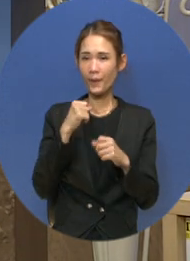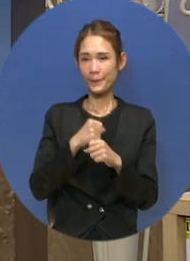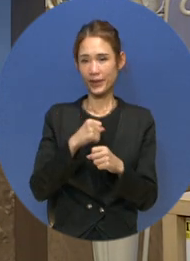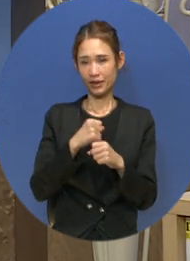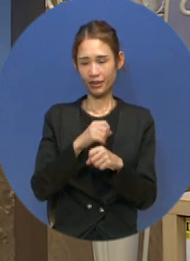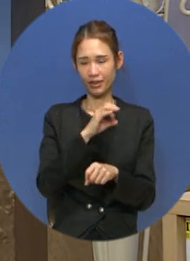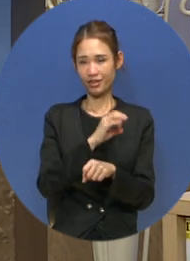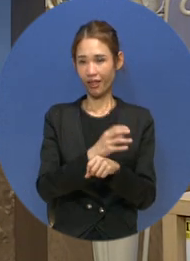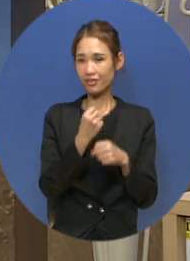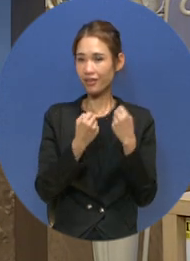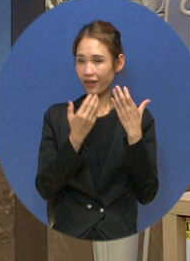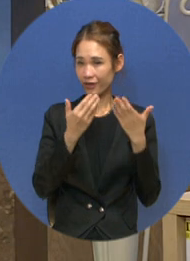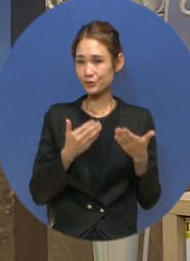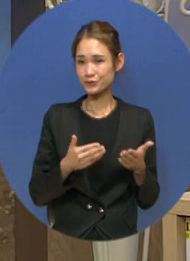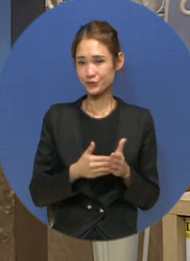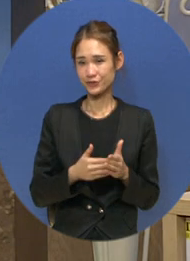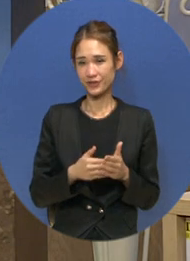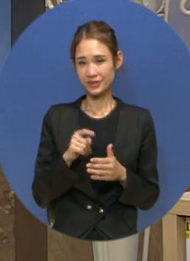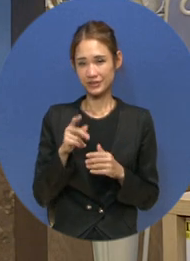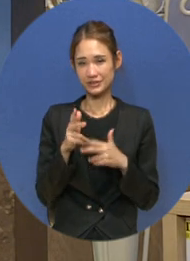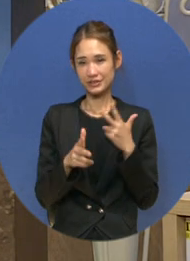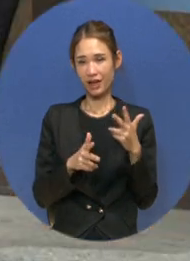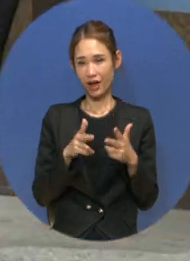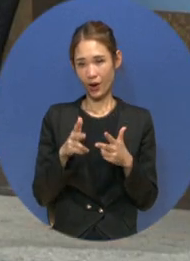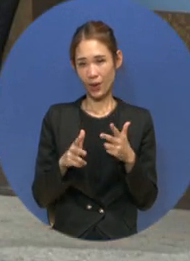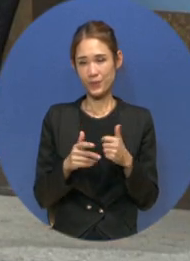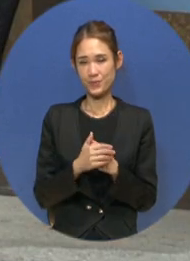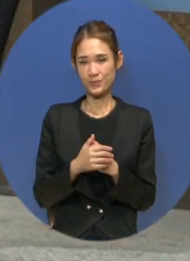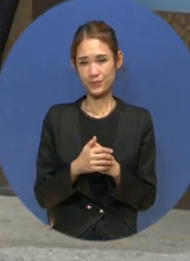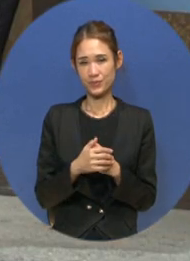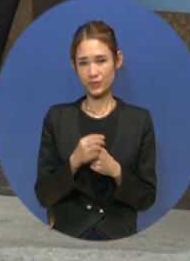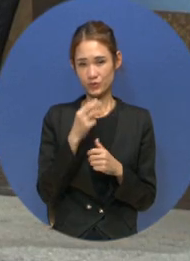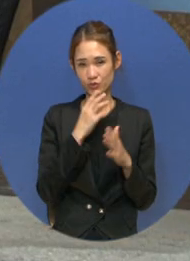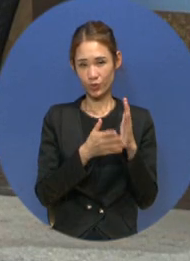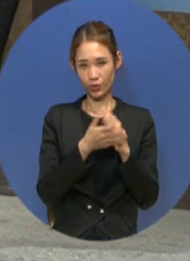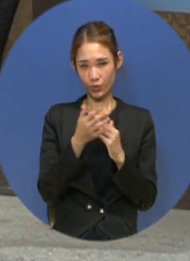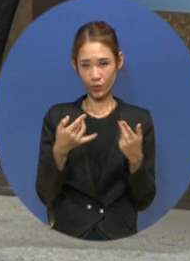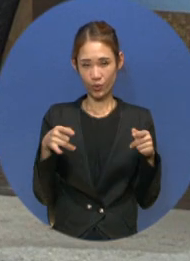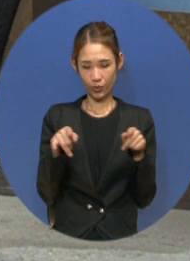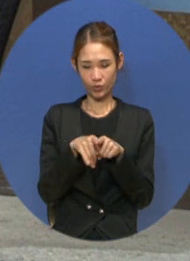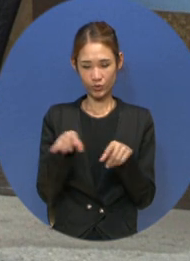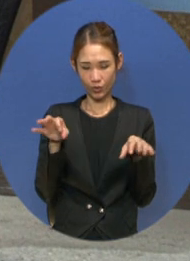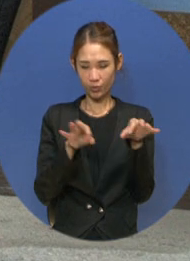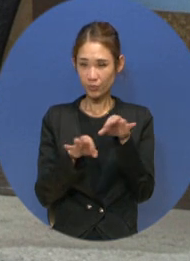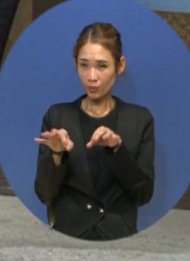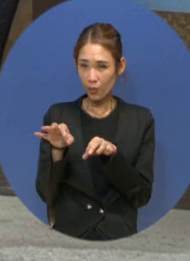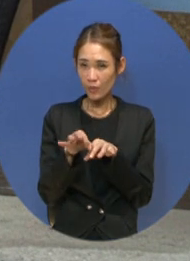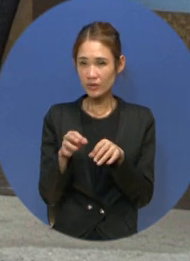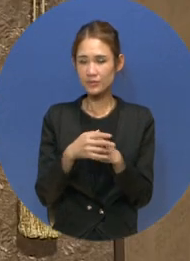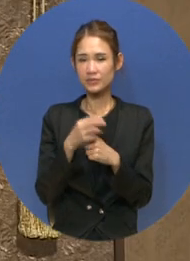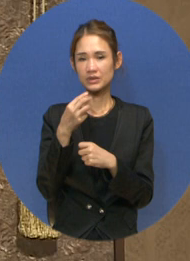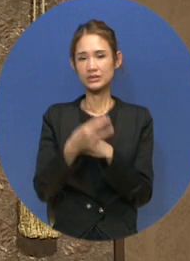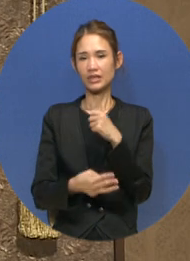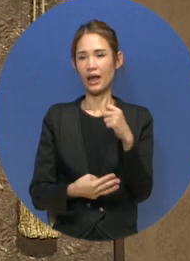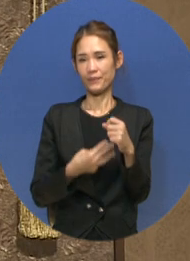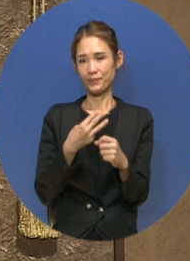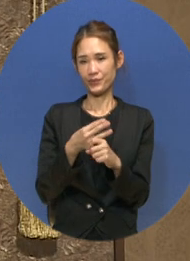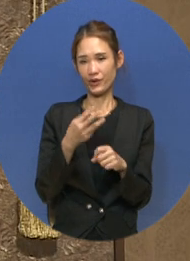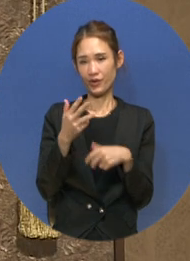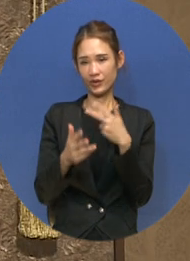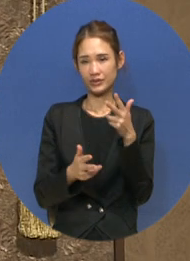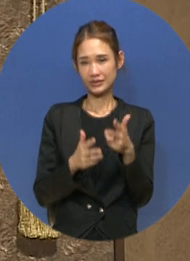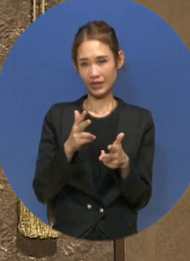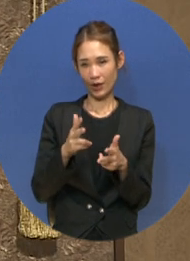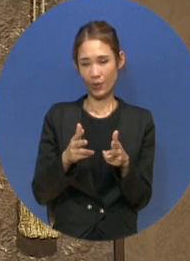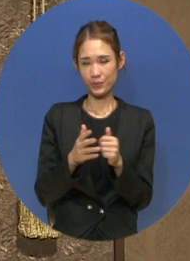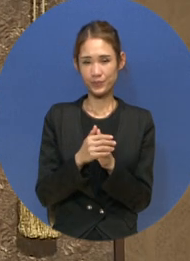말씀을 해주셨는데 이 사업에 대해서도 네. 서울시 공동모금회의 3년 사업입니다.